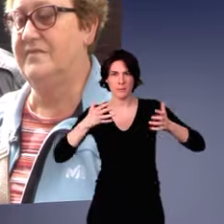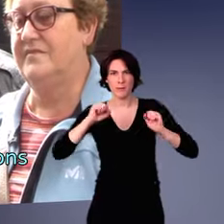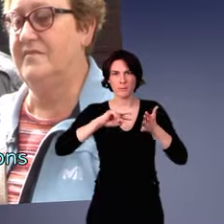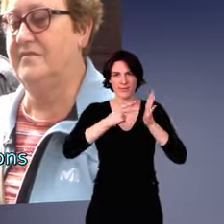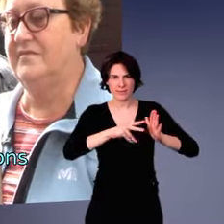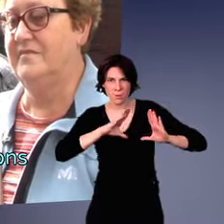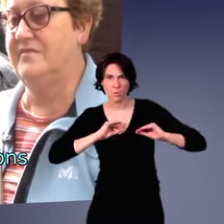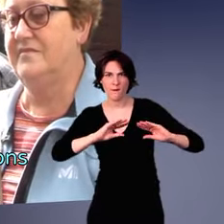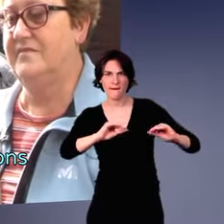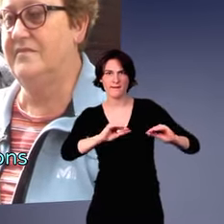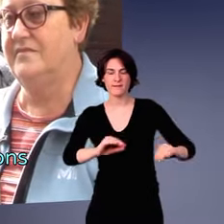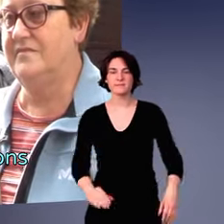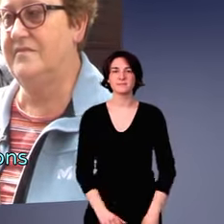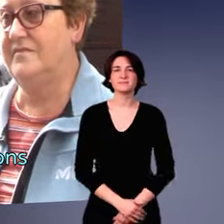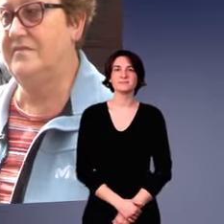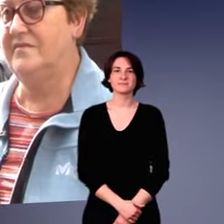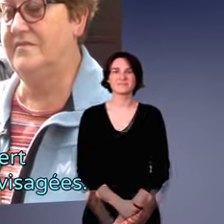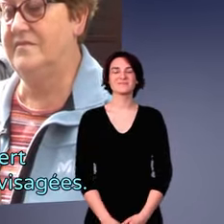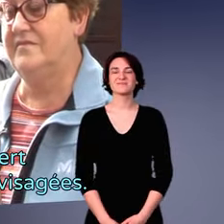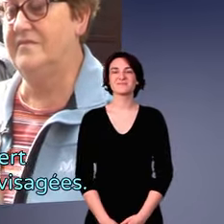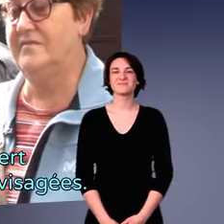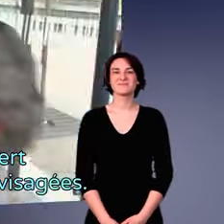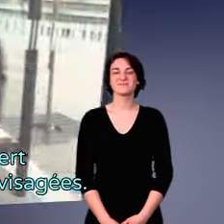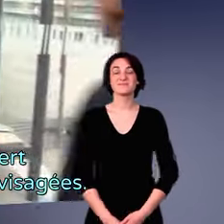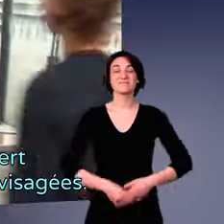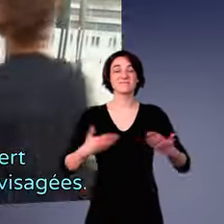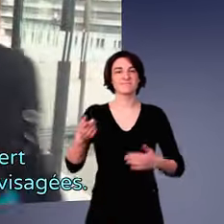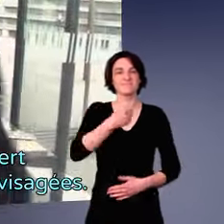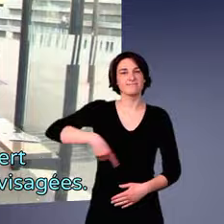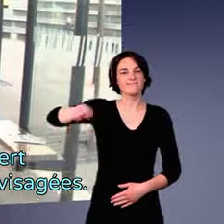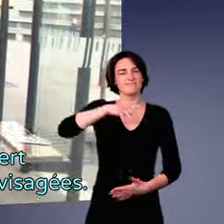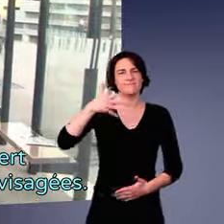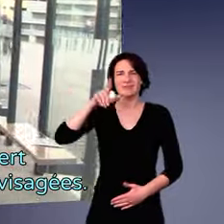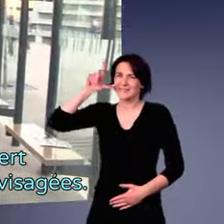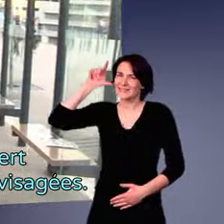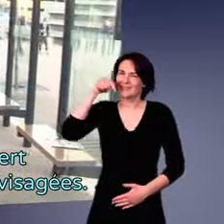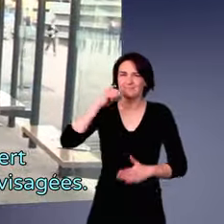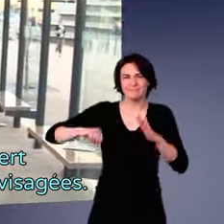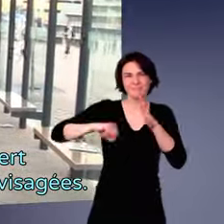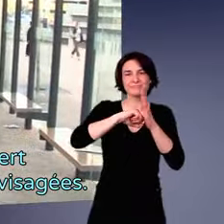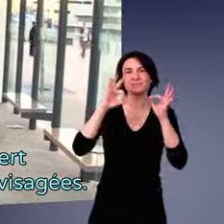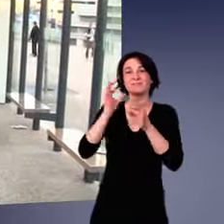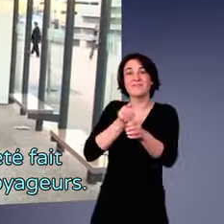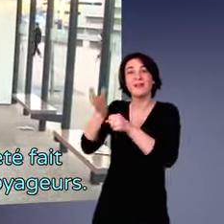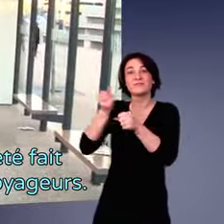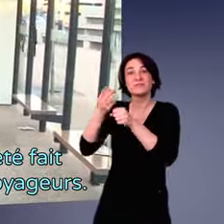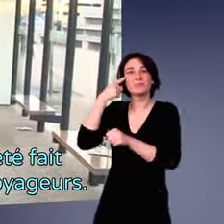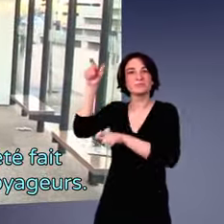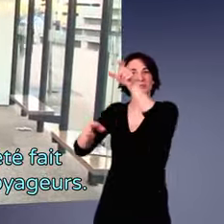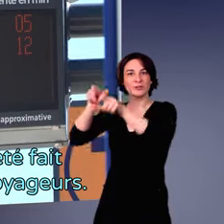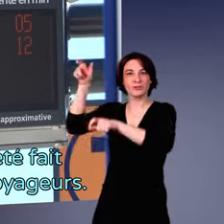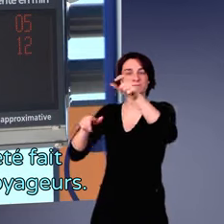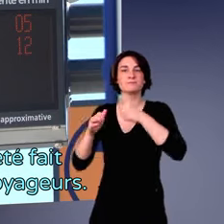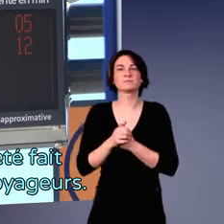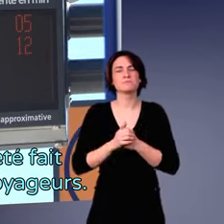2008 différentes associations la composant apporte un regard expert sur les solutions techniques envisagé ainsi